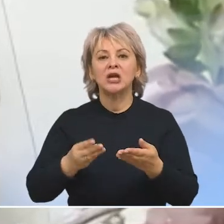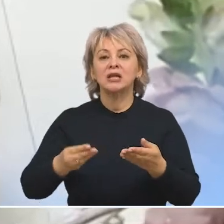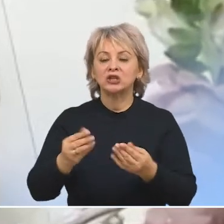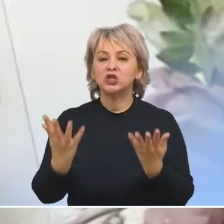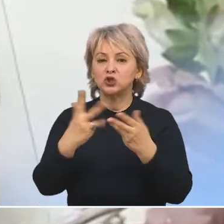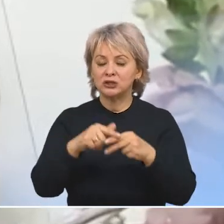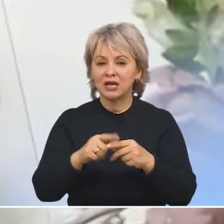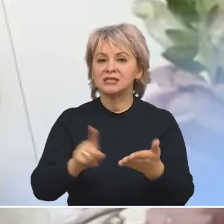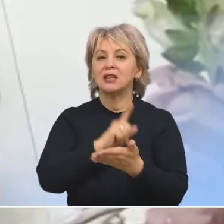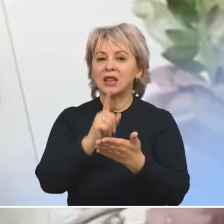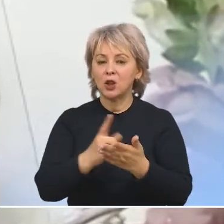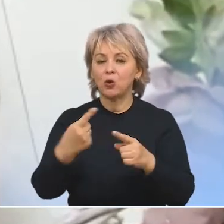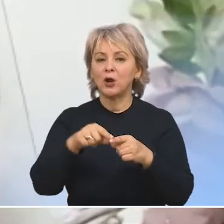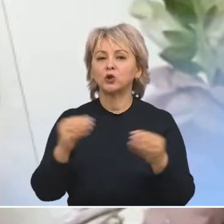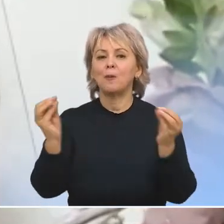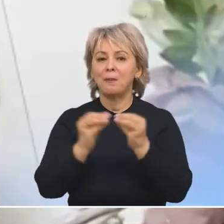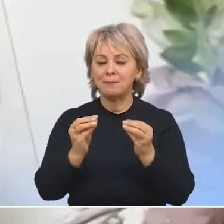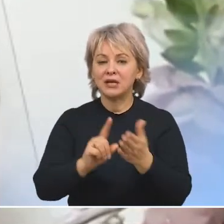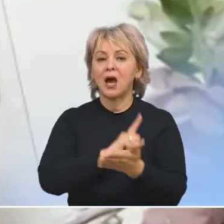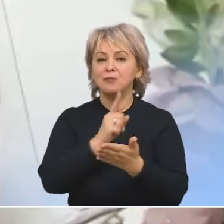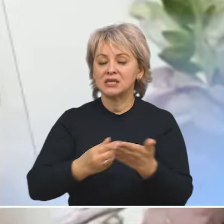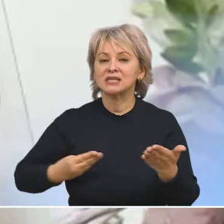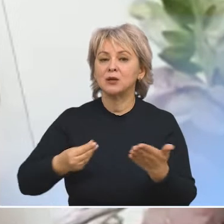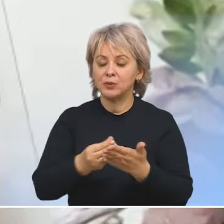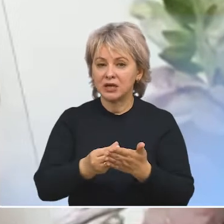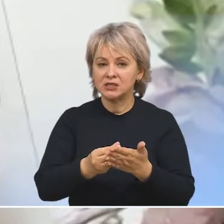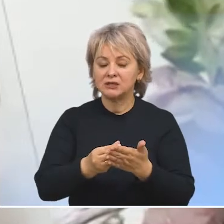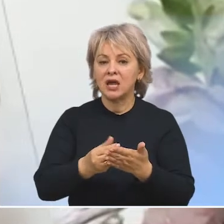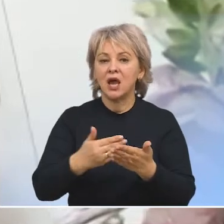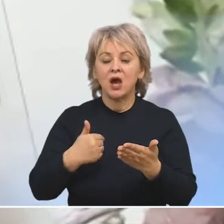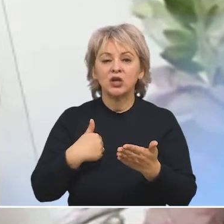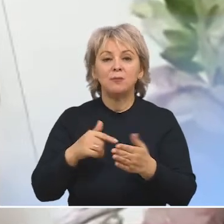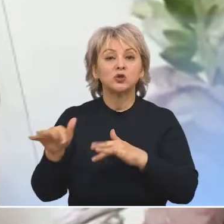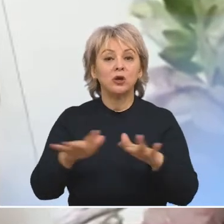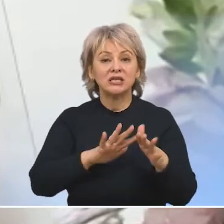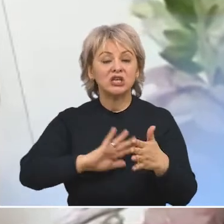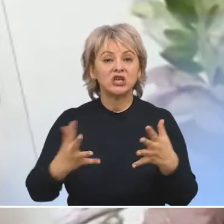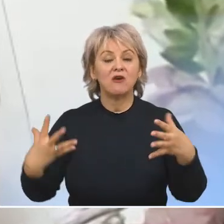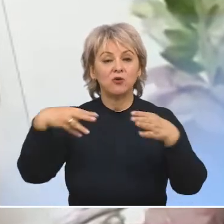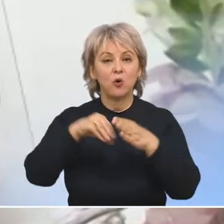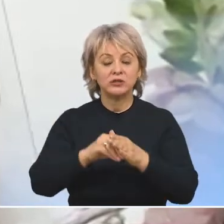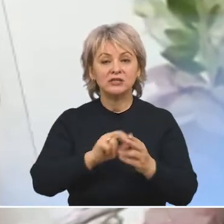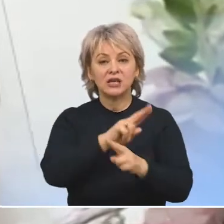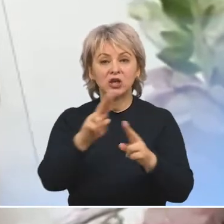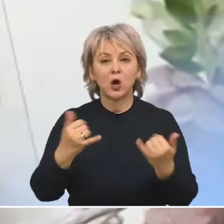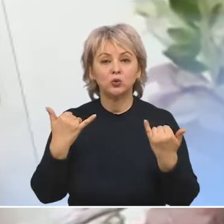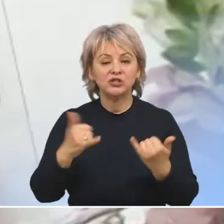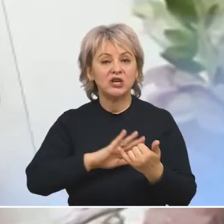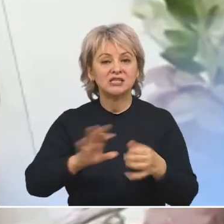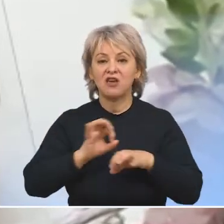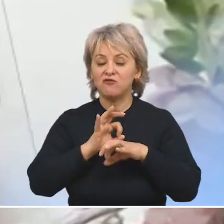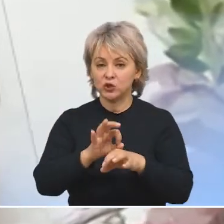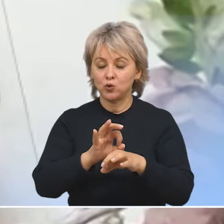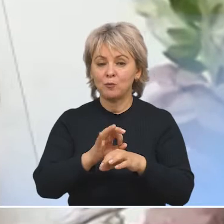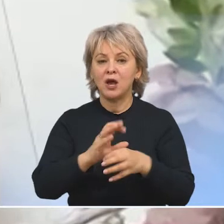начисляться. Это налоги, которые мы по-прежнему обязаны платить. А нам как бы не из чего, поскольку деятельность хозяйственную мы никакую сейчас не